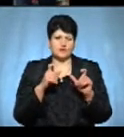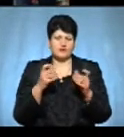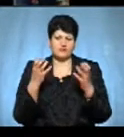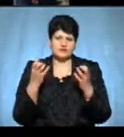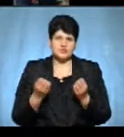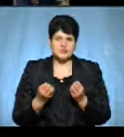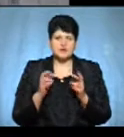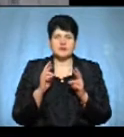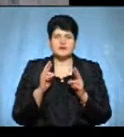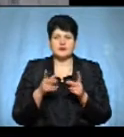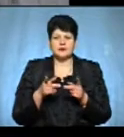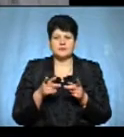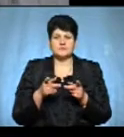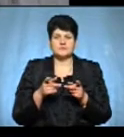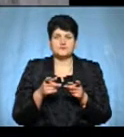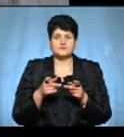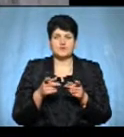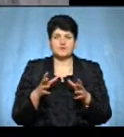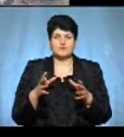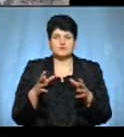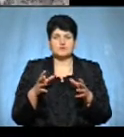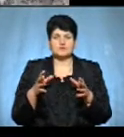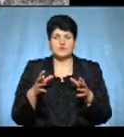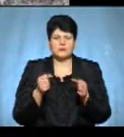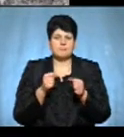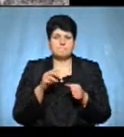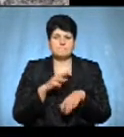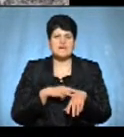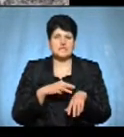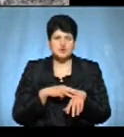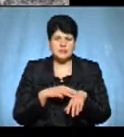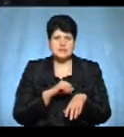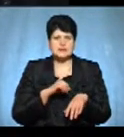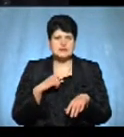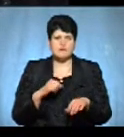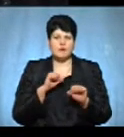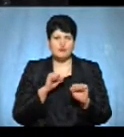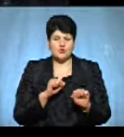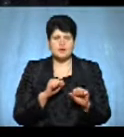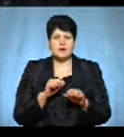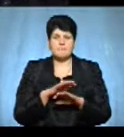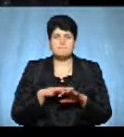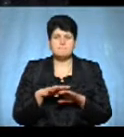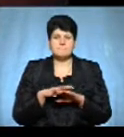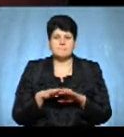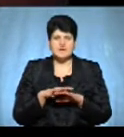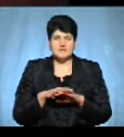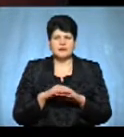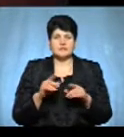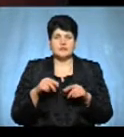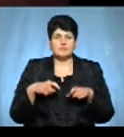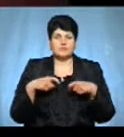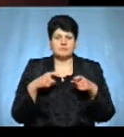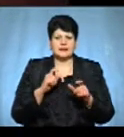ще, як вели охоплених декого з міліціонерів, тобто самооборона Майдану купила, і зразу ж побіг на Інститутську.